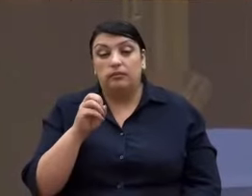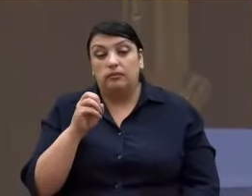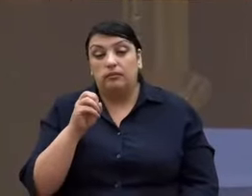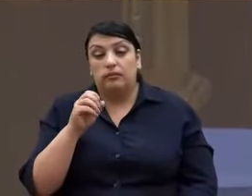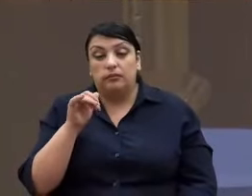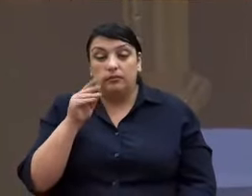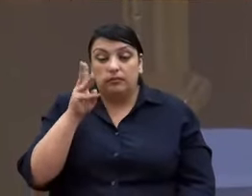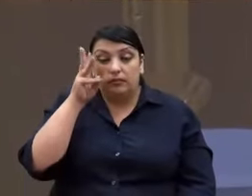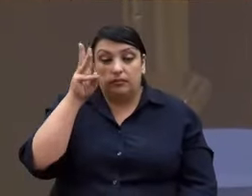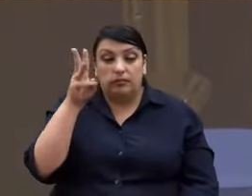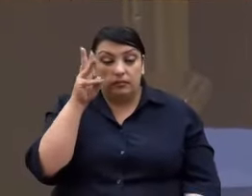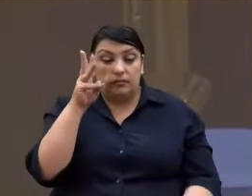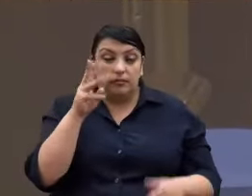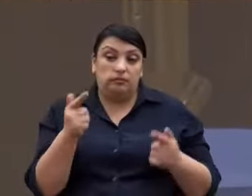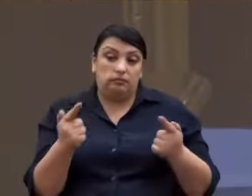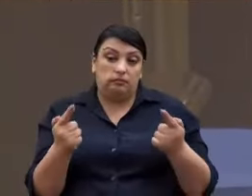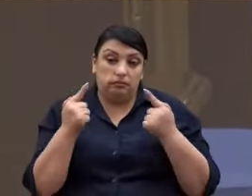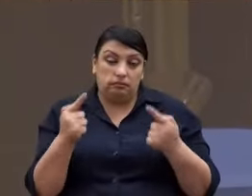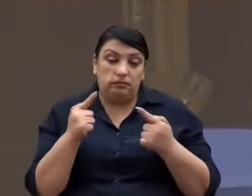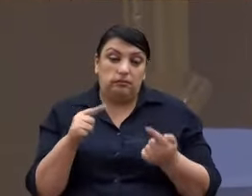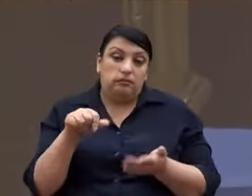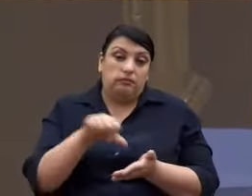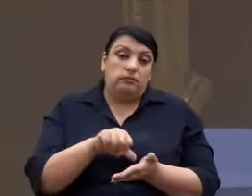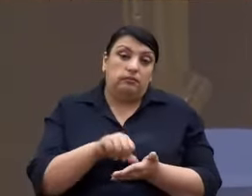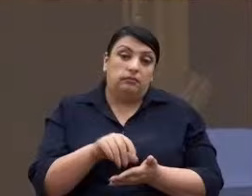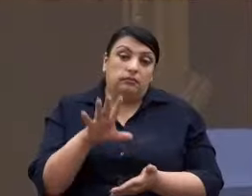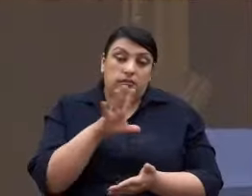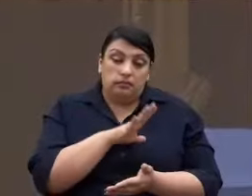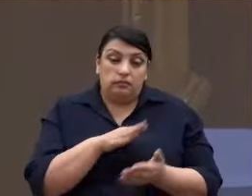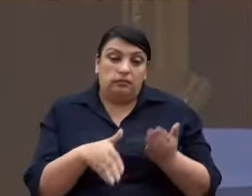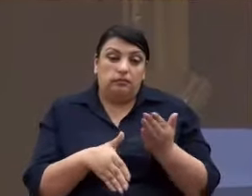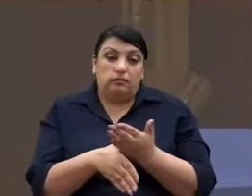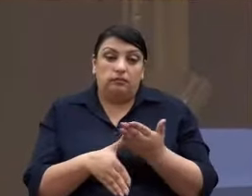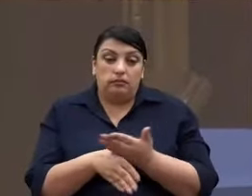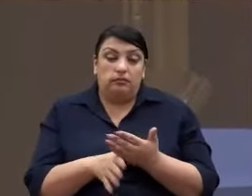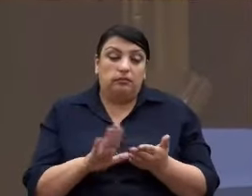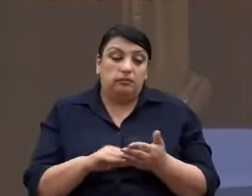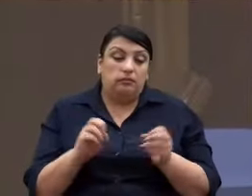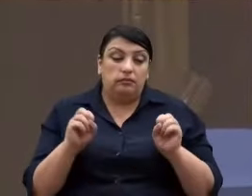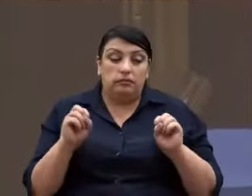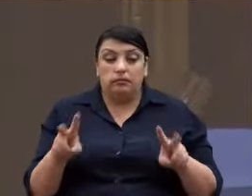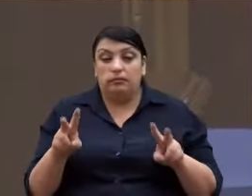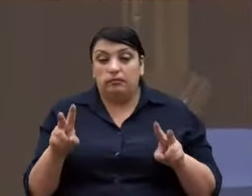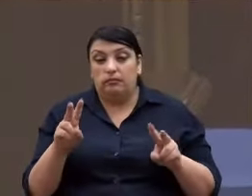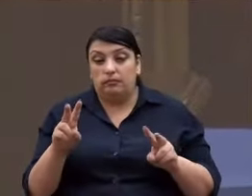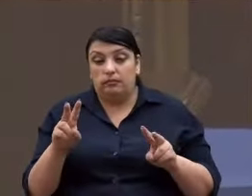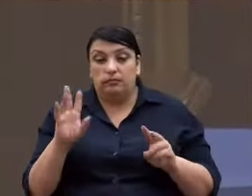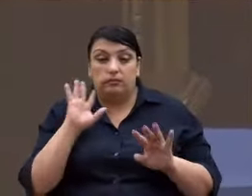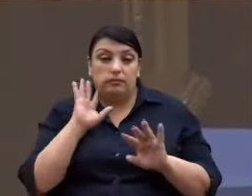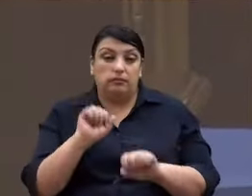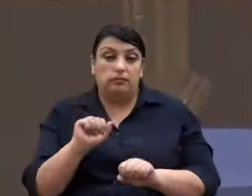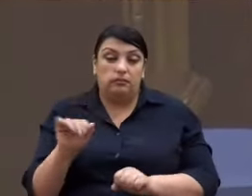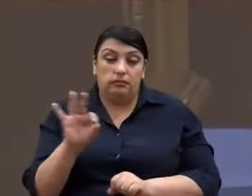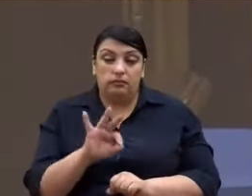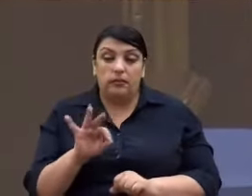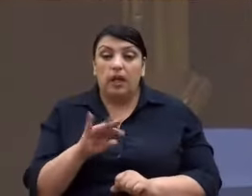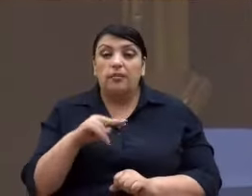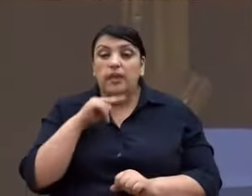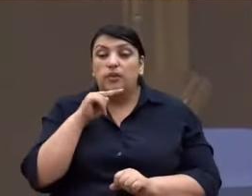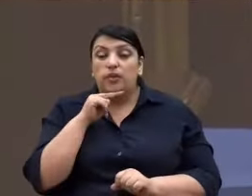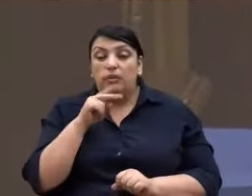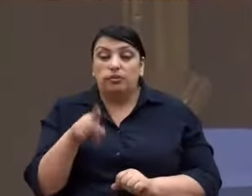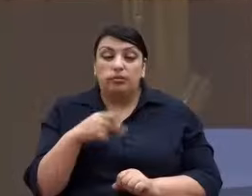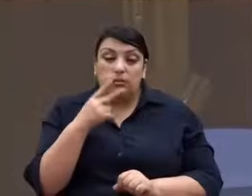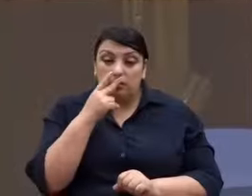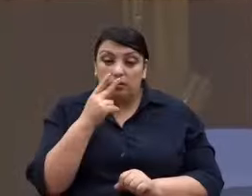մեծ դերակատարություն է ունեցել տարածաշրջանում անվտանգության պահպանման գործում, և ուզում եմ ձեր բոլորի հուշադրությունը հրավիրել,